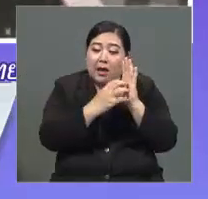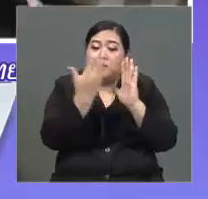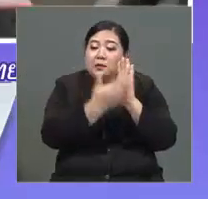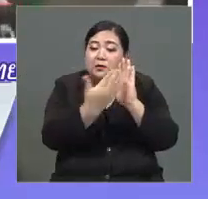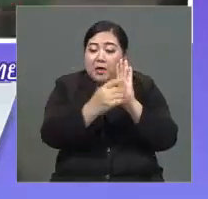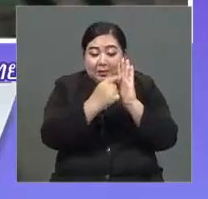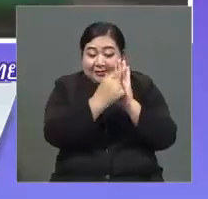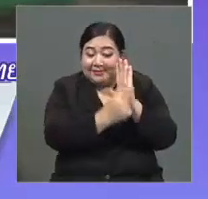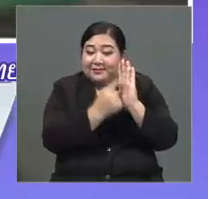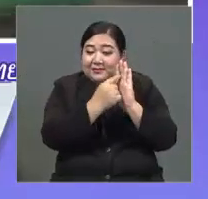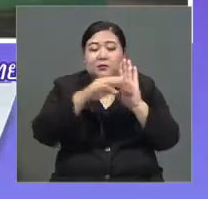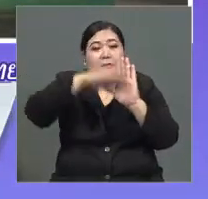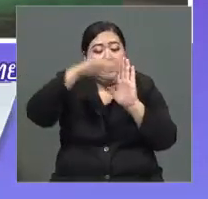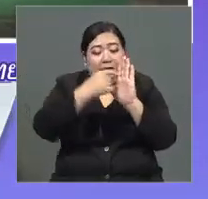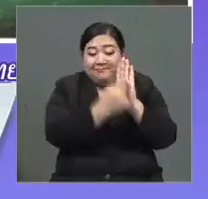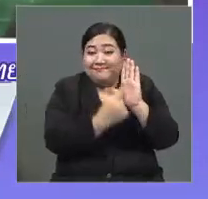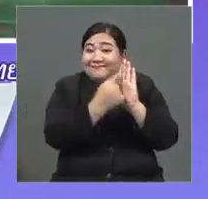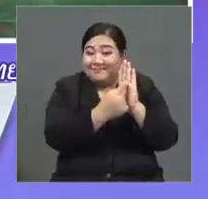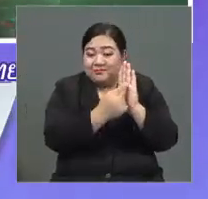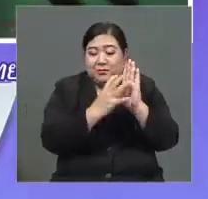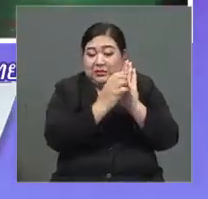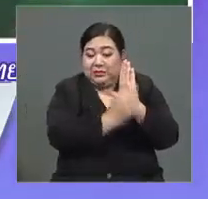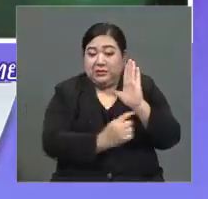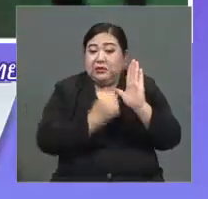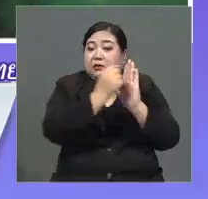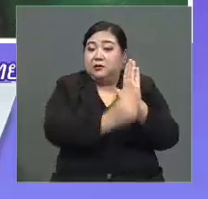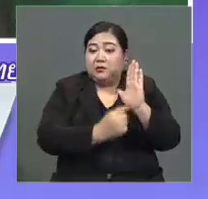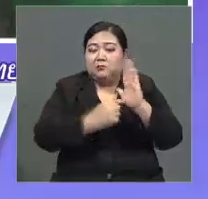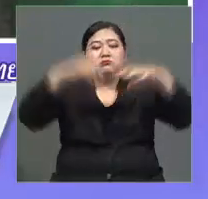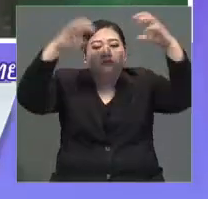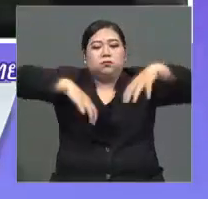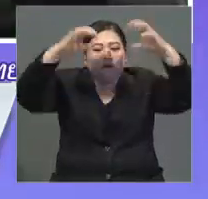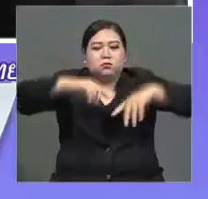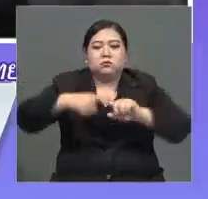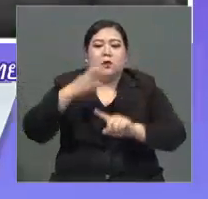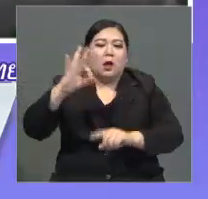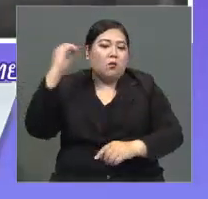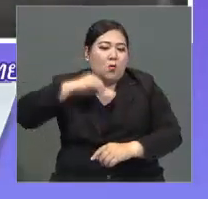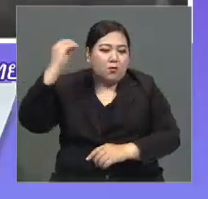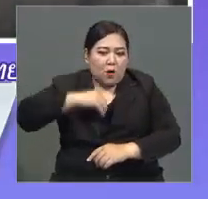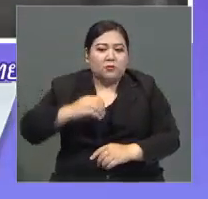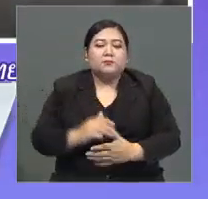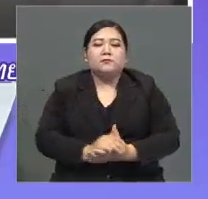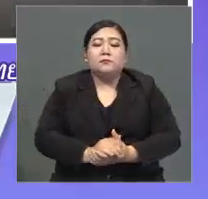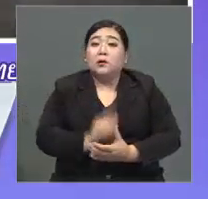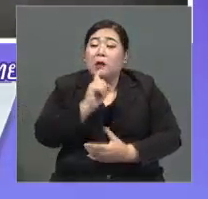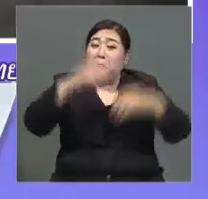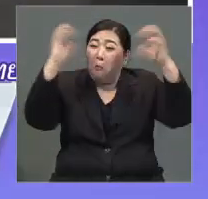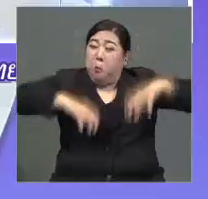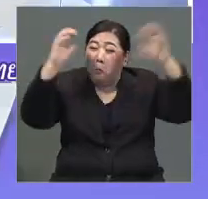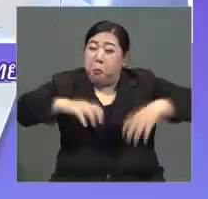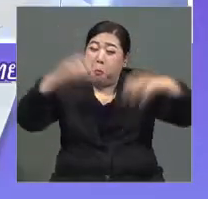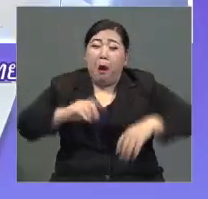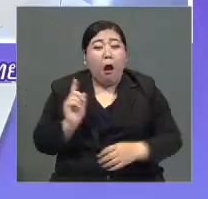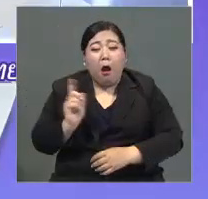Rangหรอพดเหนือตอนร่างตอนนี้ก็เป็ช่วงนอยู่แล้ด้ช่วยครัความแรงโดยประมาณนยงไครัท่